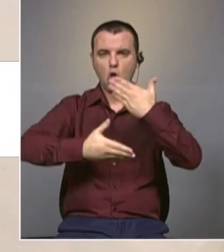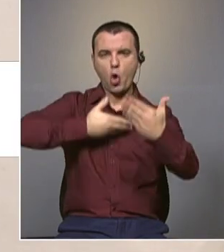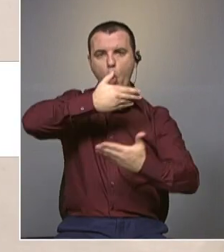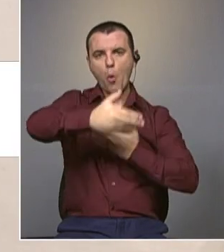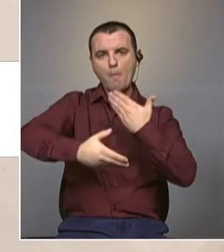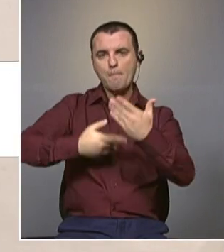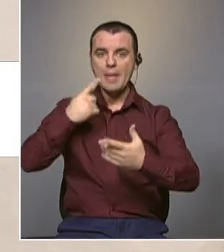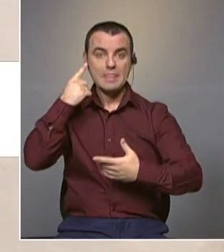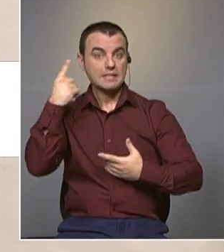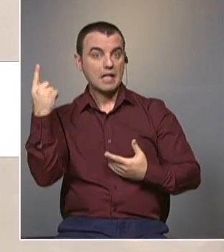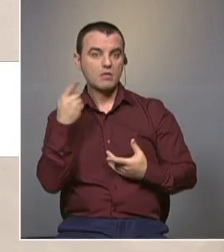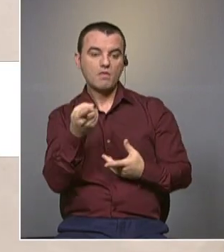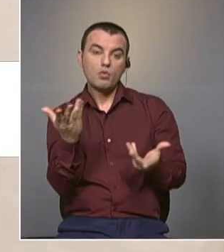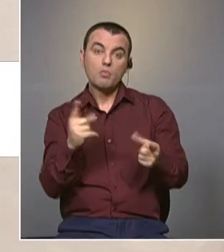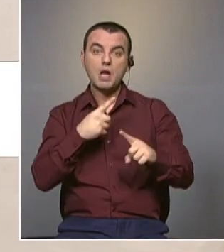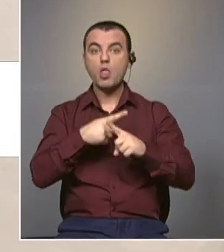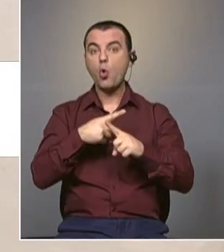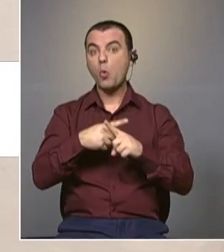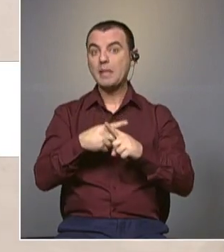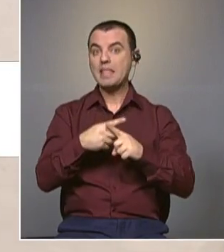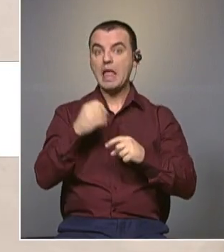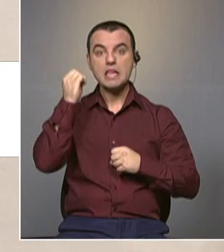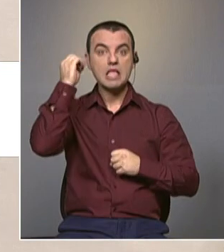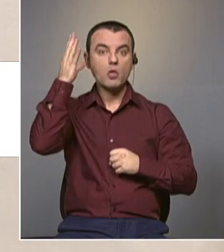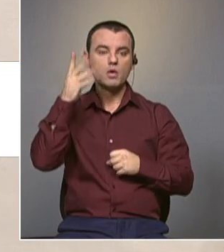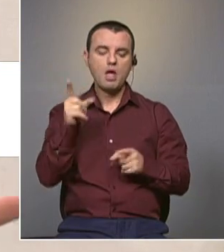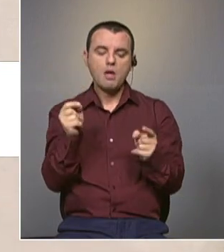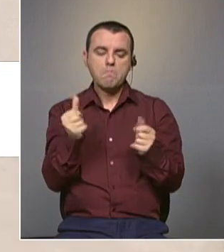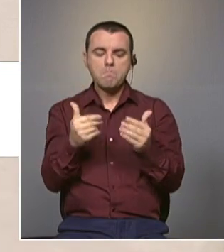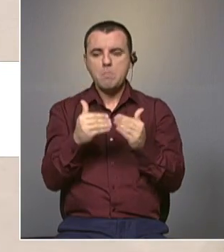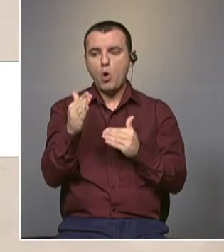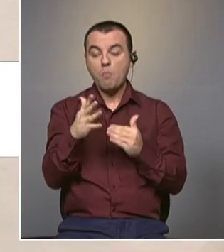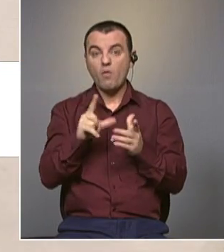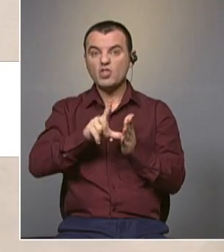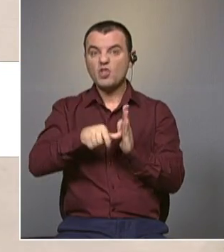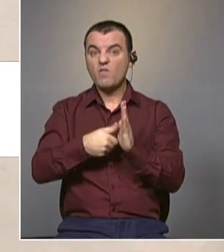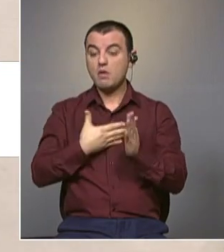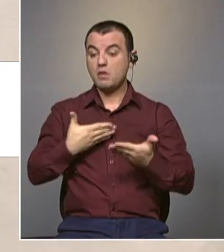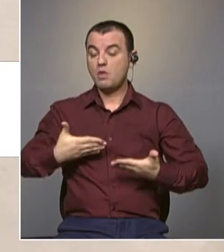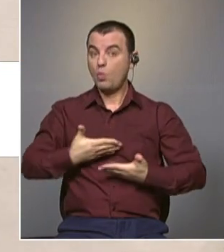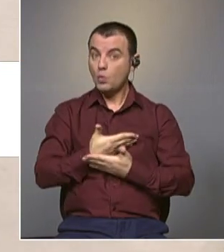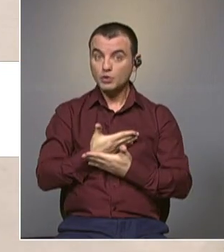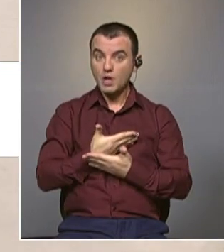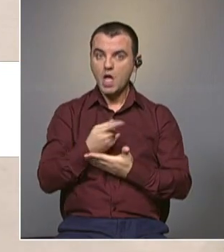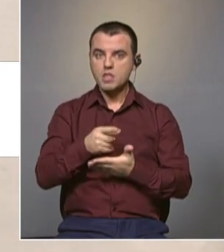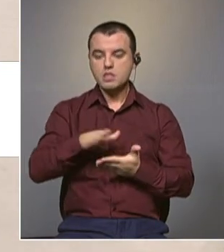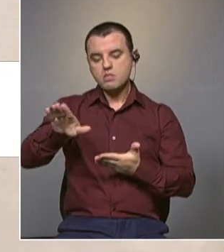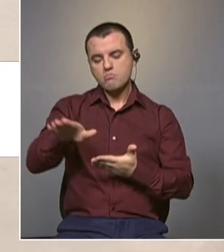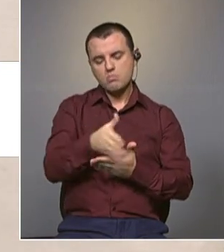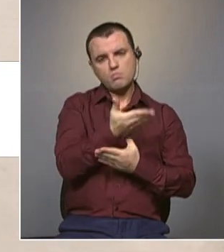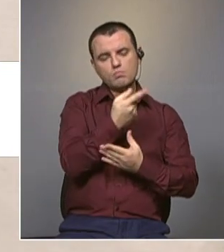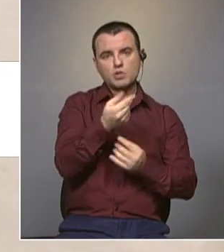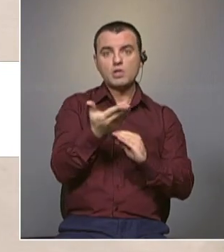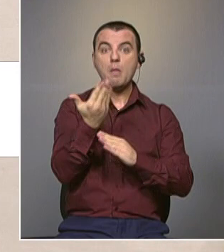което правят хуманитаристите, е малко по, как да кажем, малко повече време има нужда да изтече преди то да